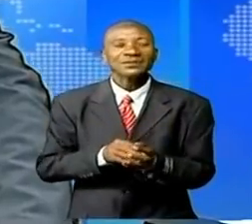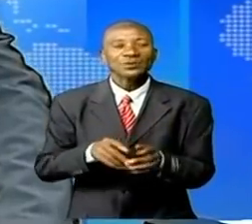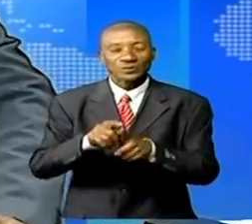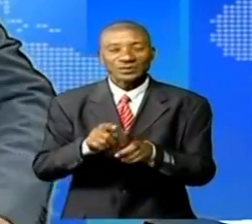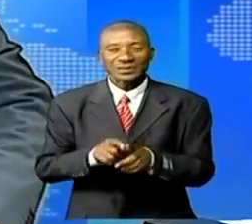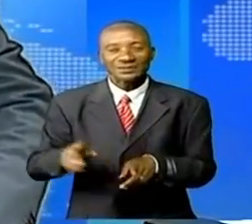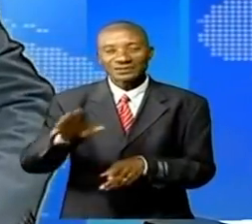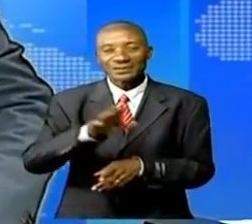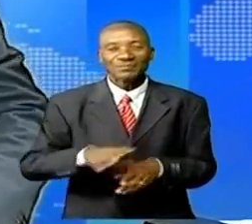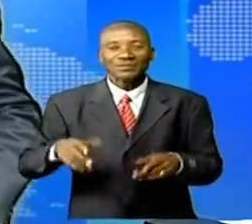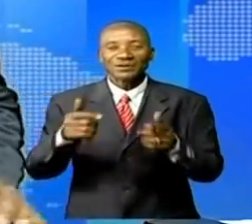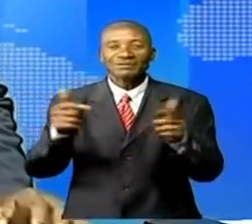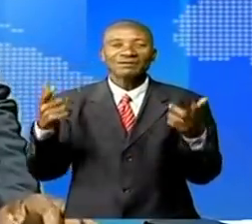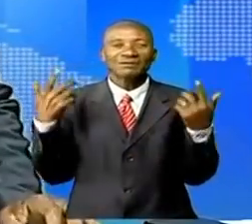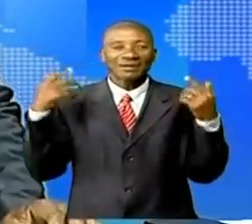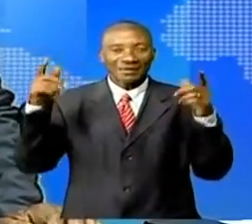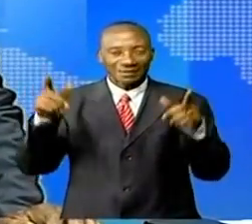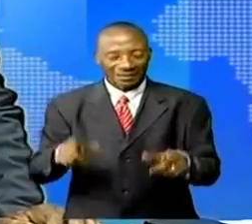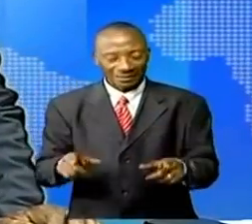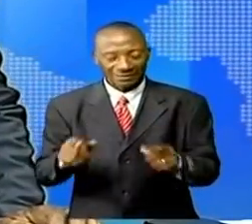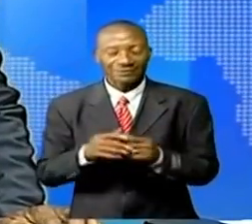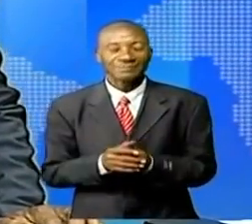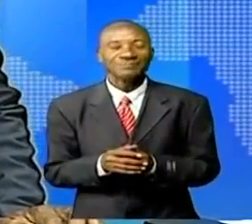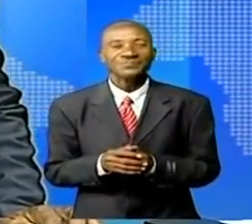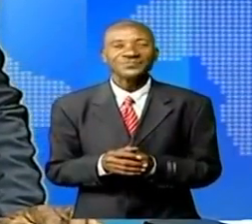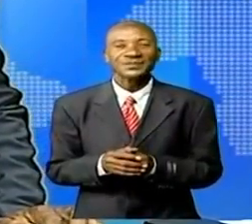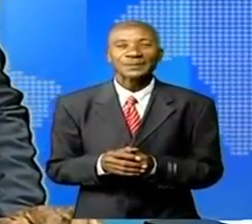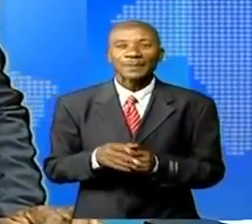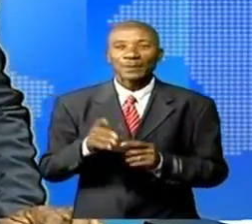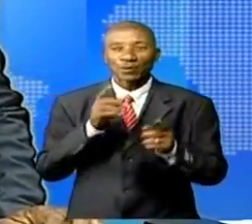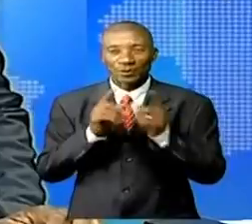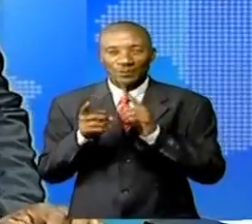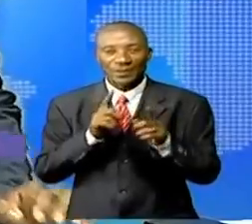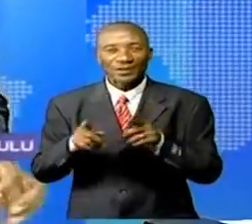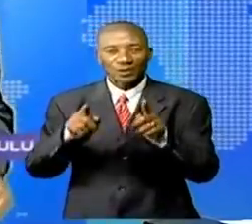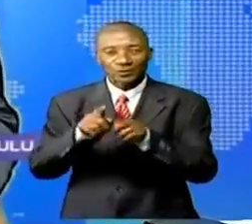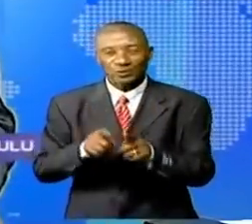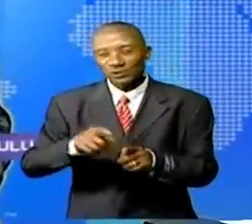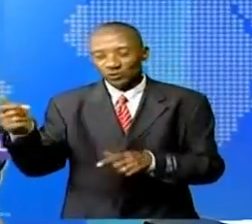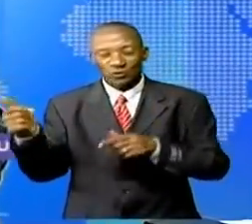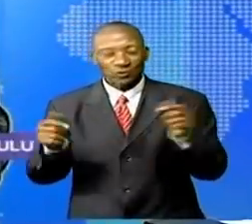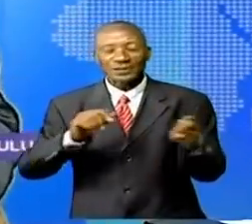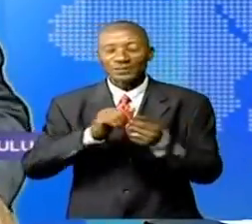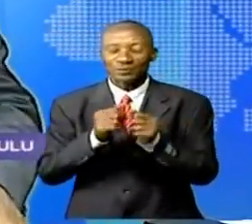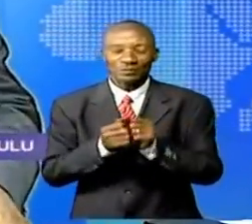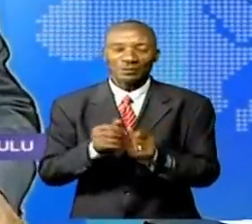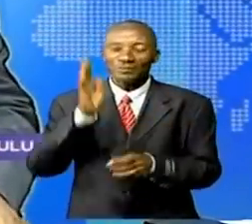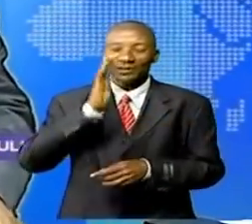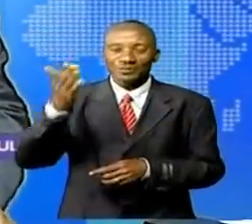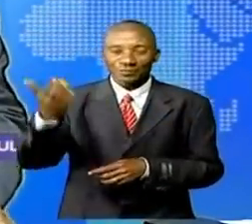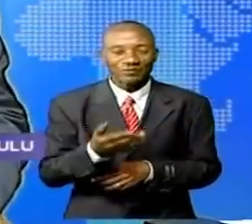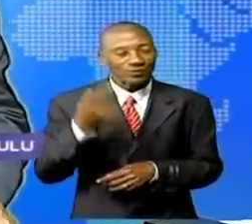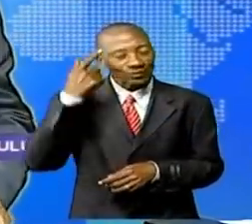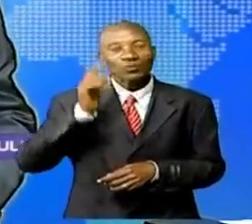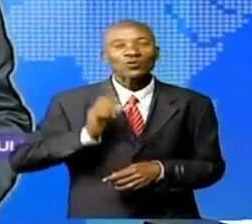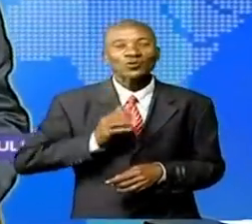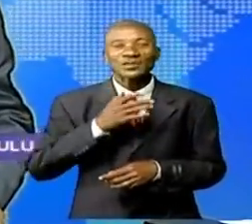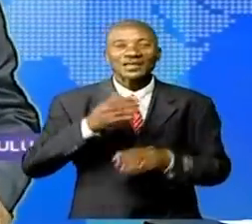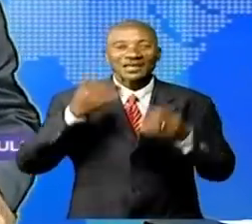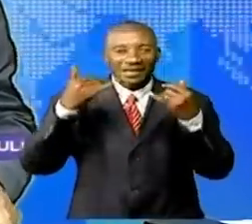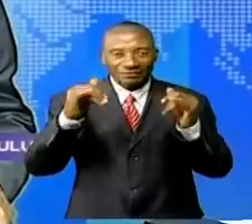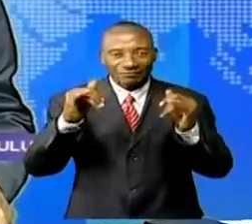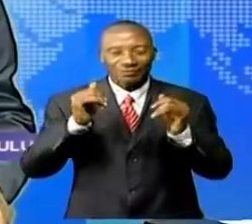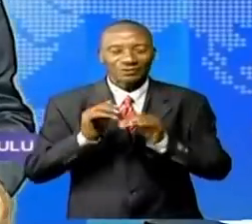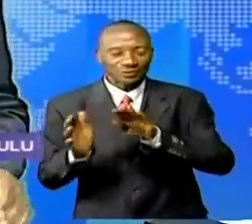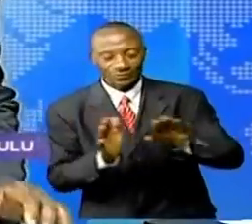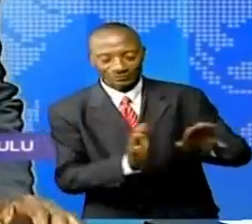Cameroun. À suivre également dans ce journal, si vous nous rejoignez, mesdames et messieurs, bienvenue dans votre édition d'information et c'est parti pour